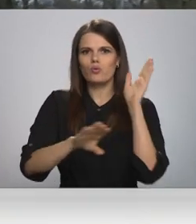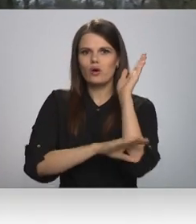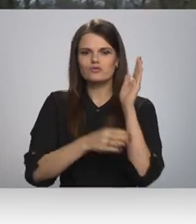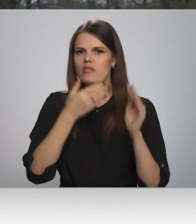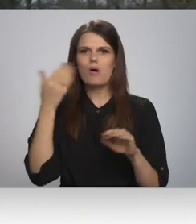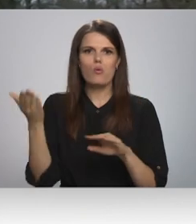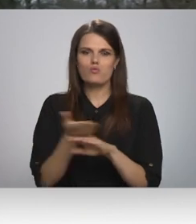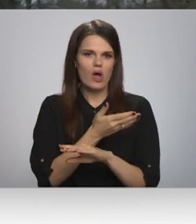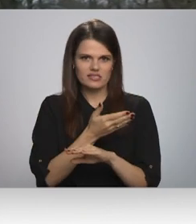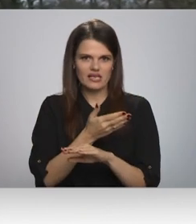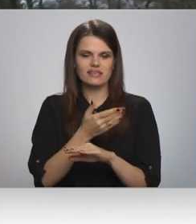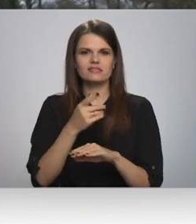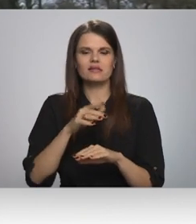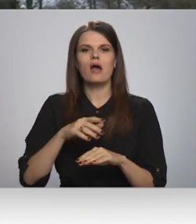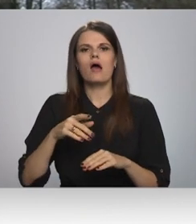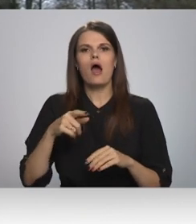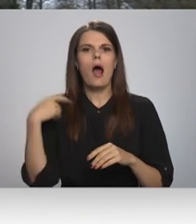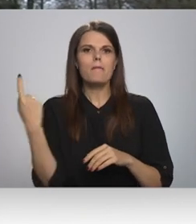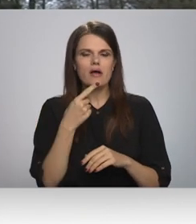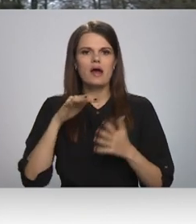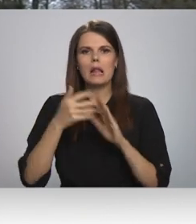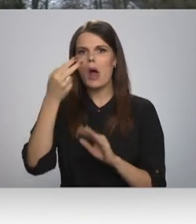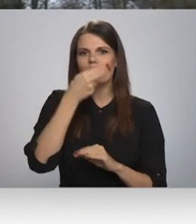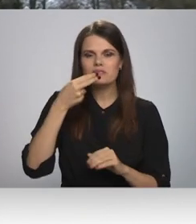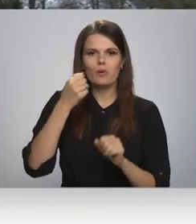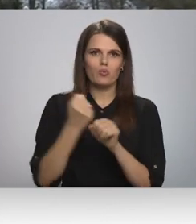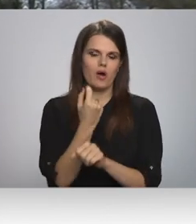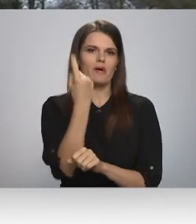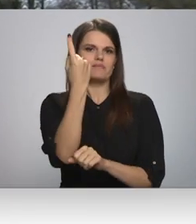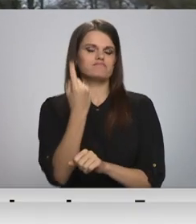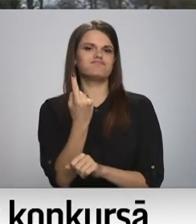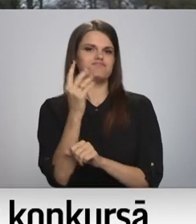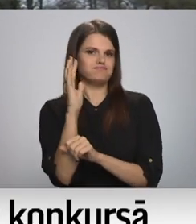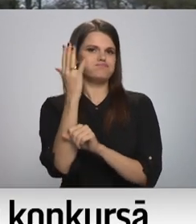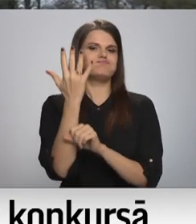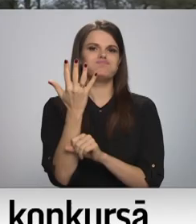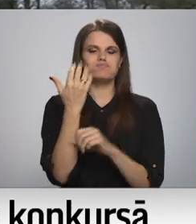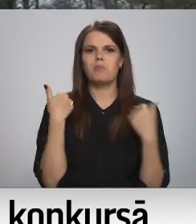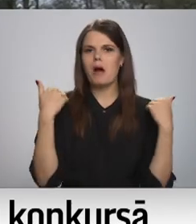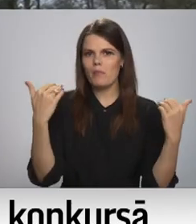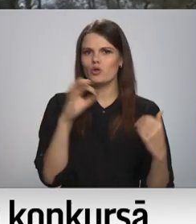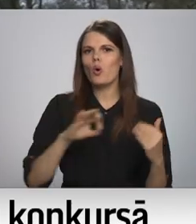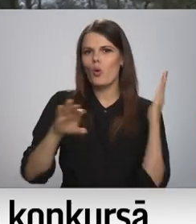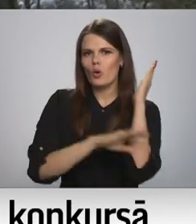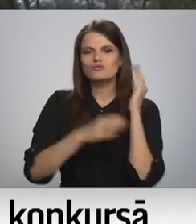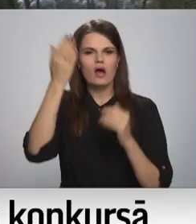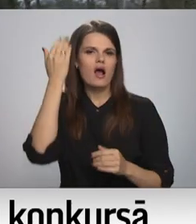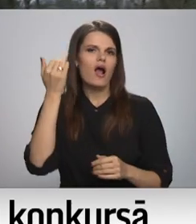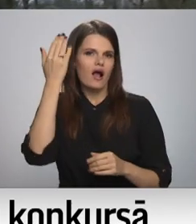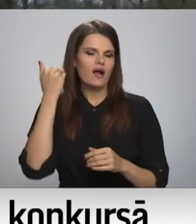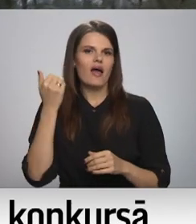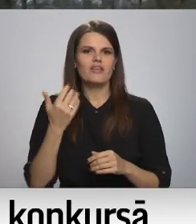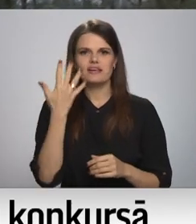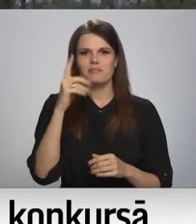nav nocirsti. Apkārt notiek lauksaimniecība, bet vidū aug tāds pamatīgs ozols, kas arī kādreiz mūsu